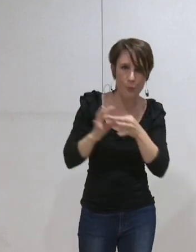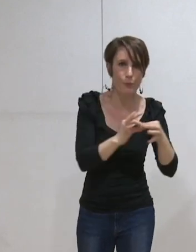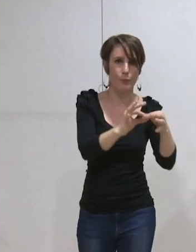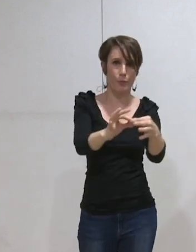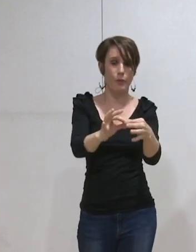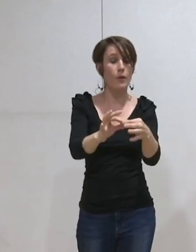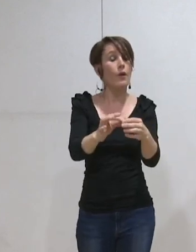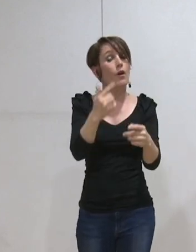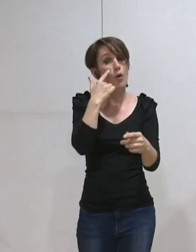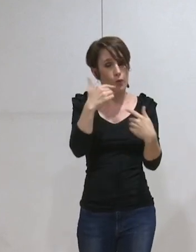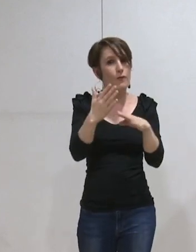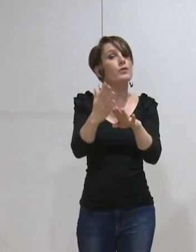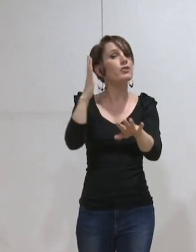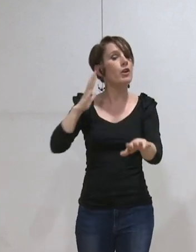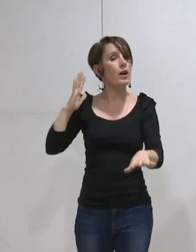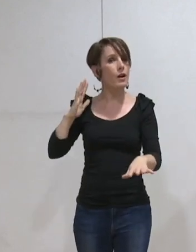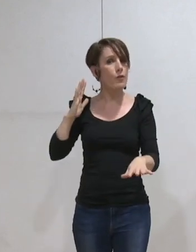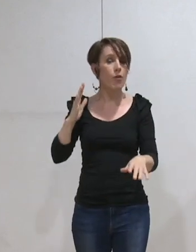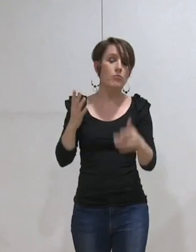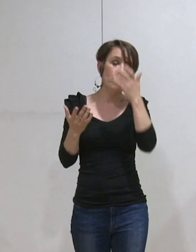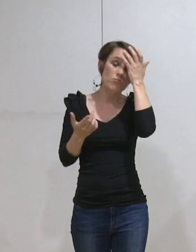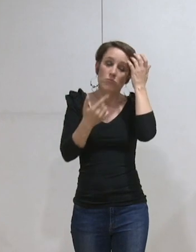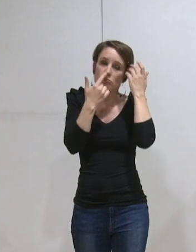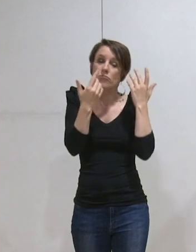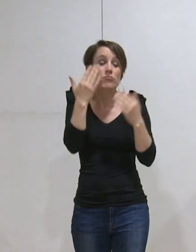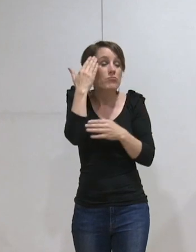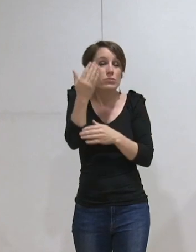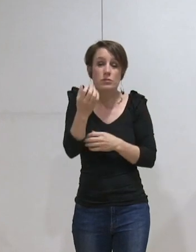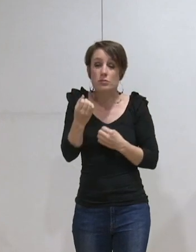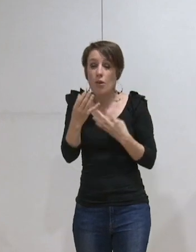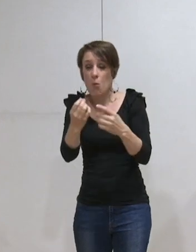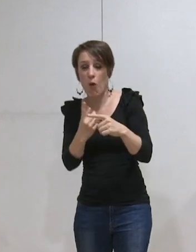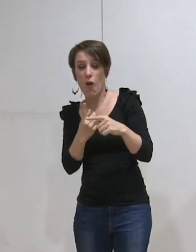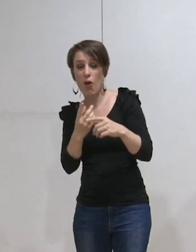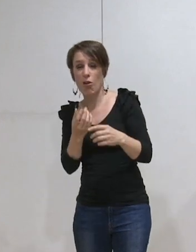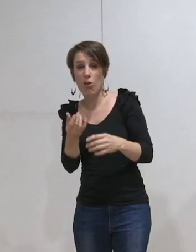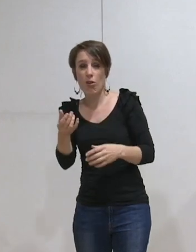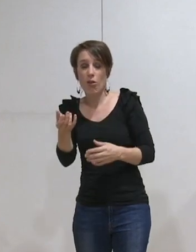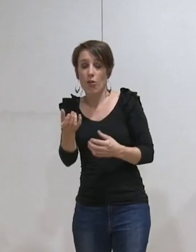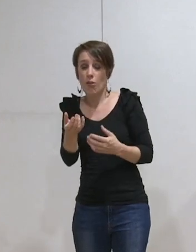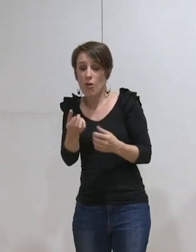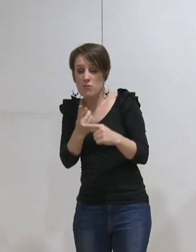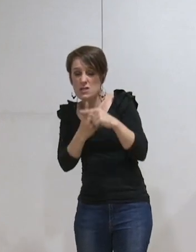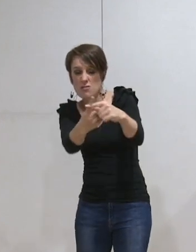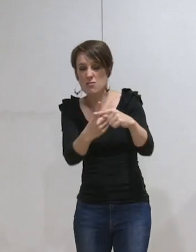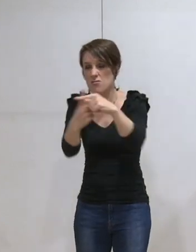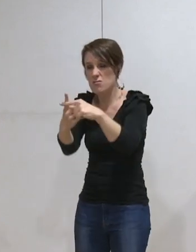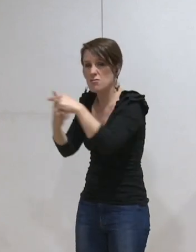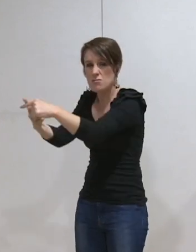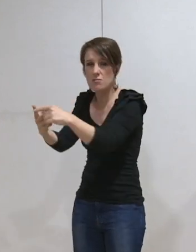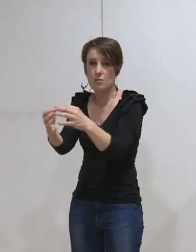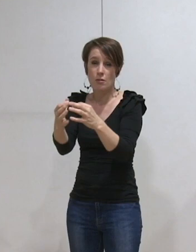passé par le passé qu'ajouter de l'huile sur le feu désigner des bouques émissaires instrumentaliser les drames mènent à